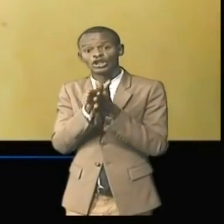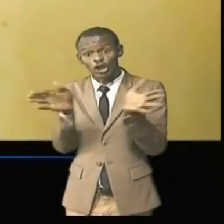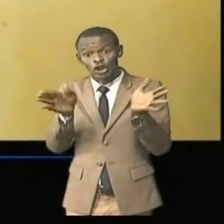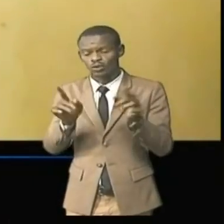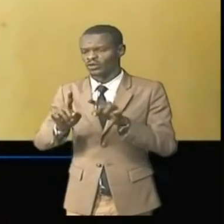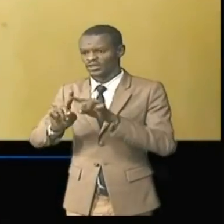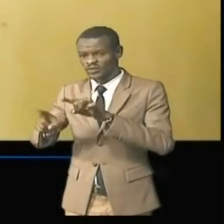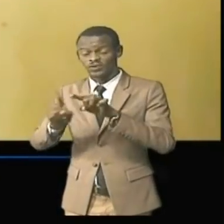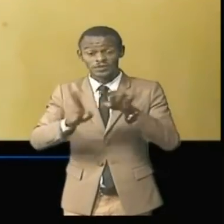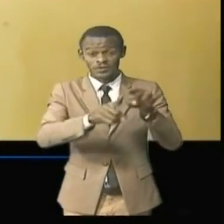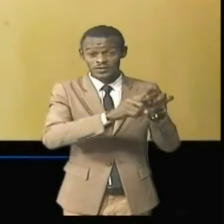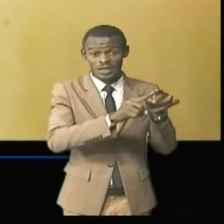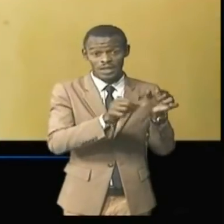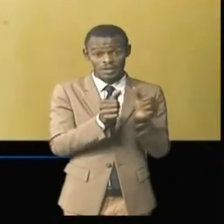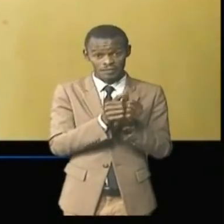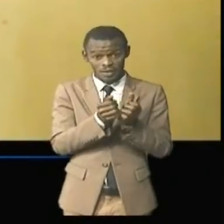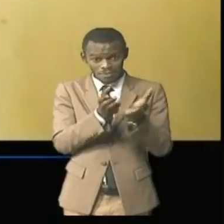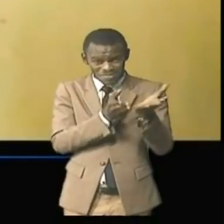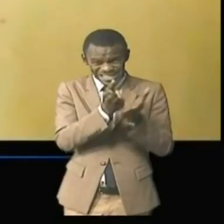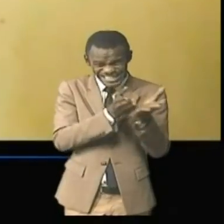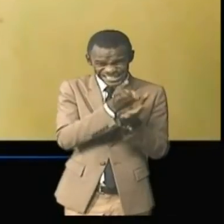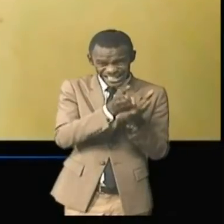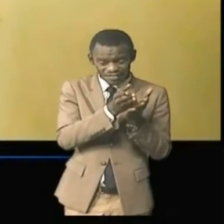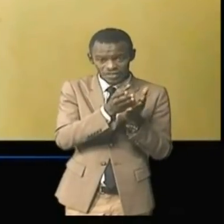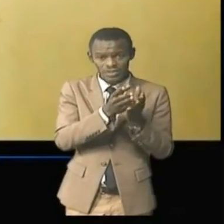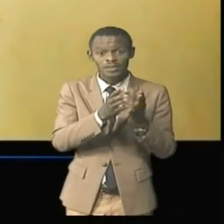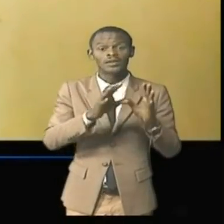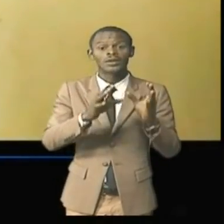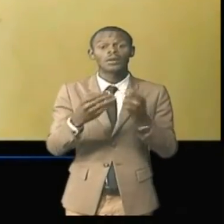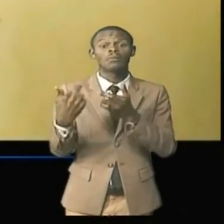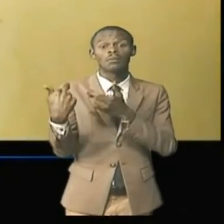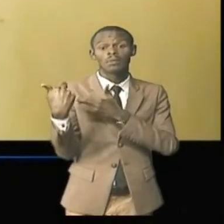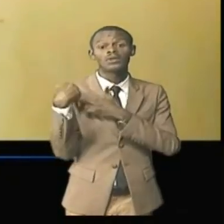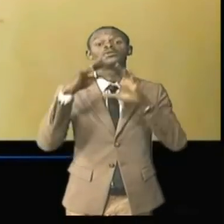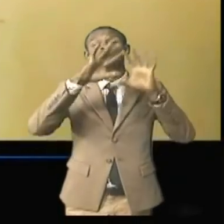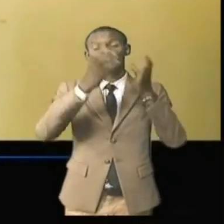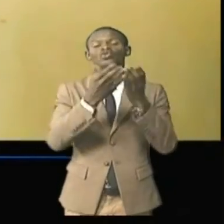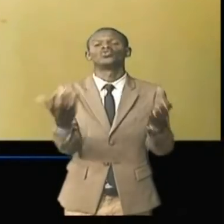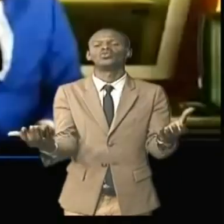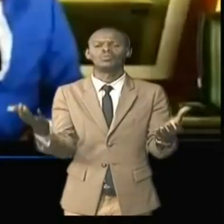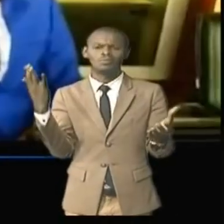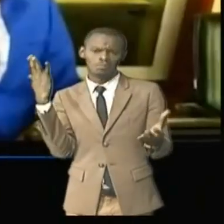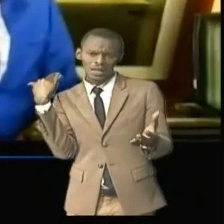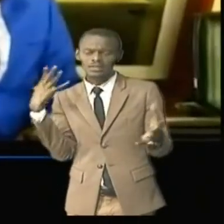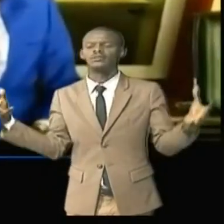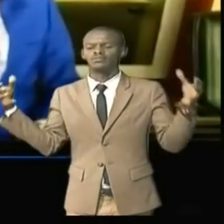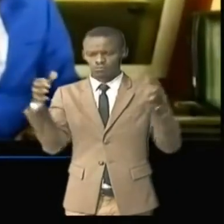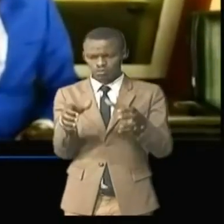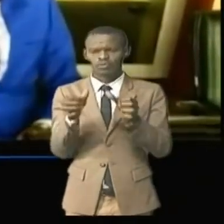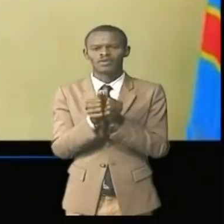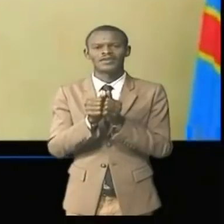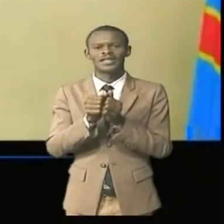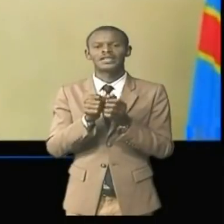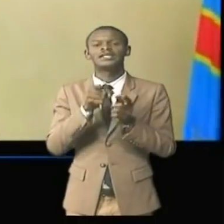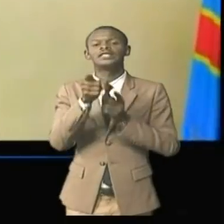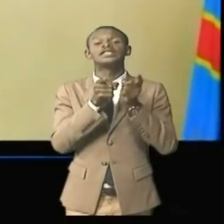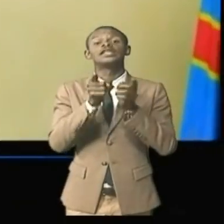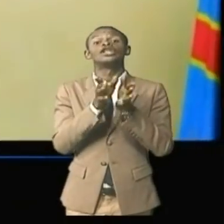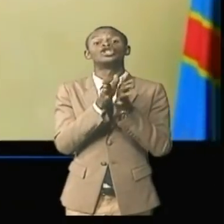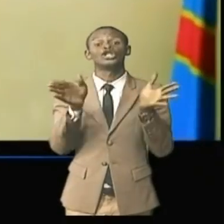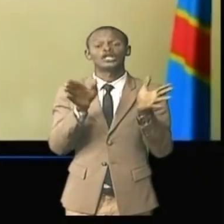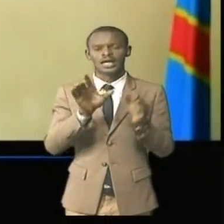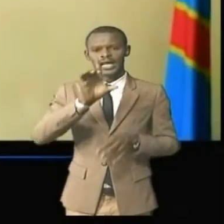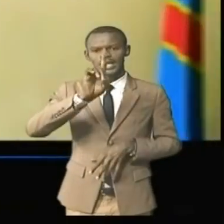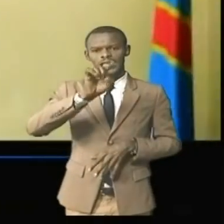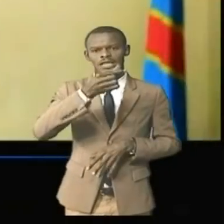ont signé des actes d'engagement avec les DG de la DGRAD. Même